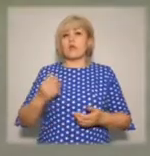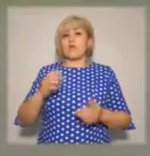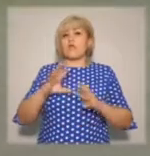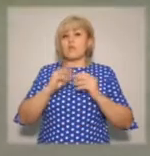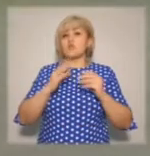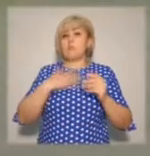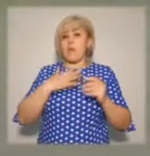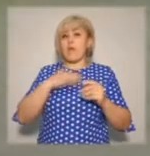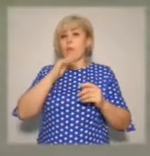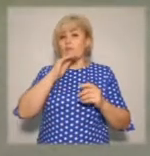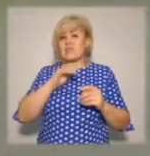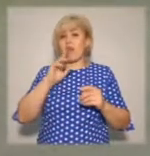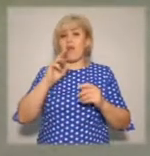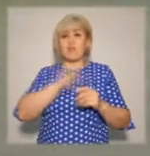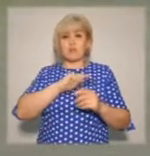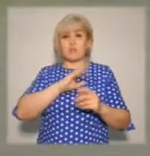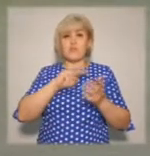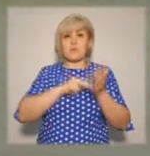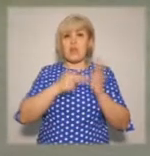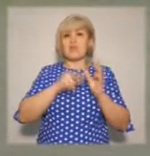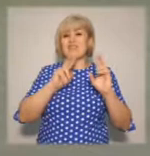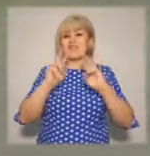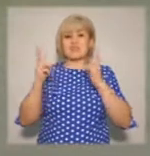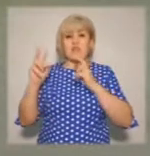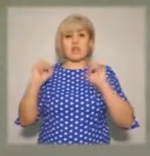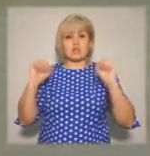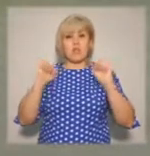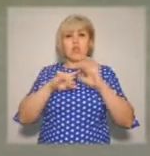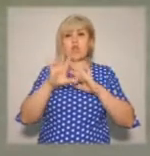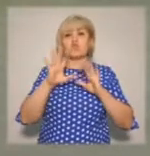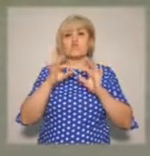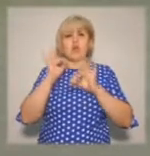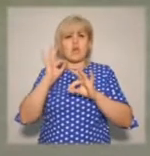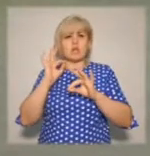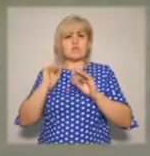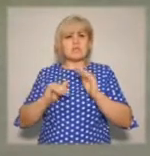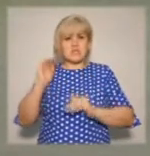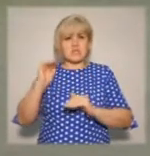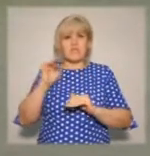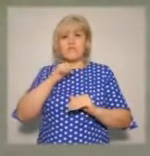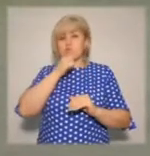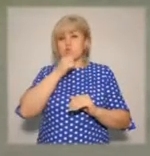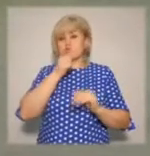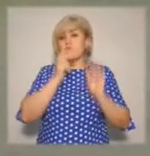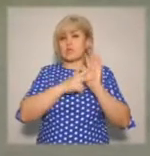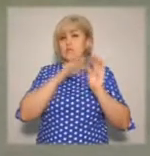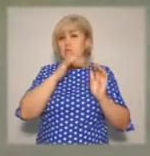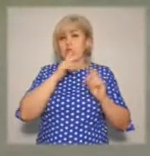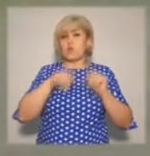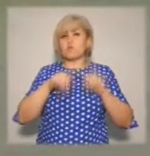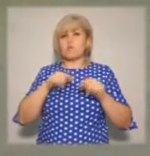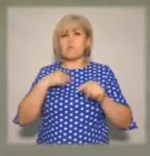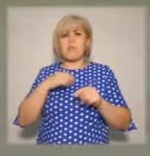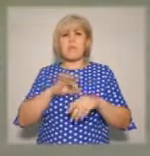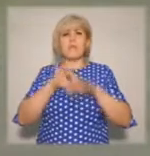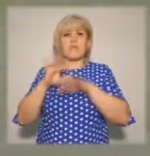Вообще моя профессиональная карьера в плане танцевального спорта началась в раннем детстве. В возрасте 8 лет меня родители привели